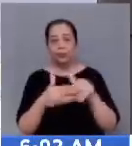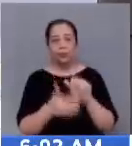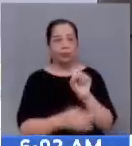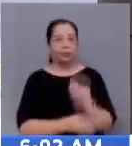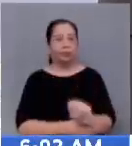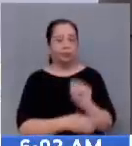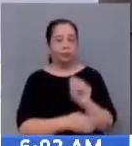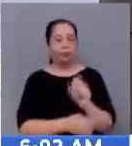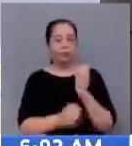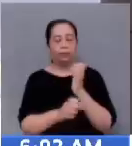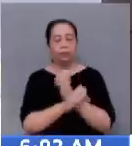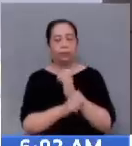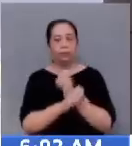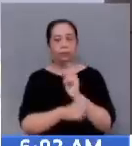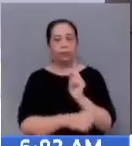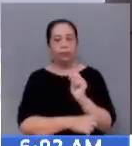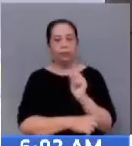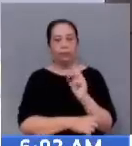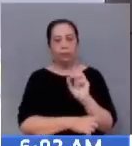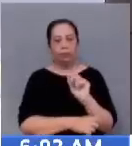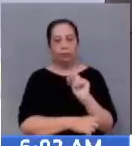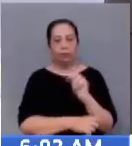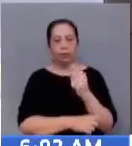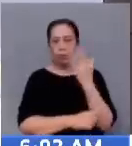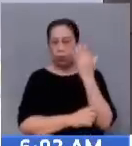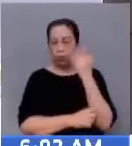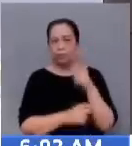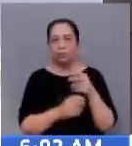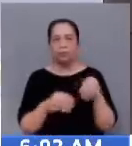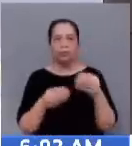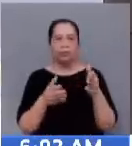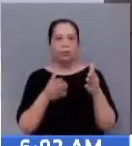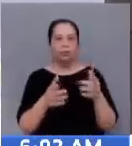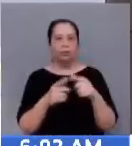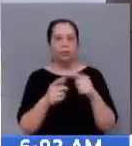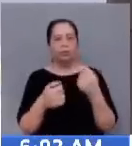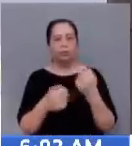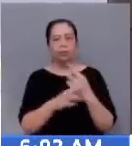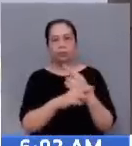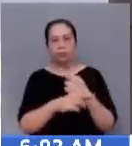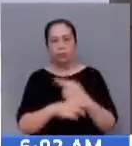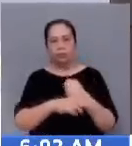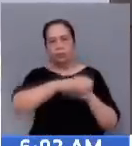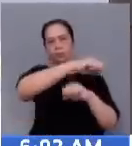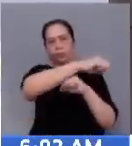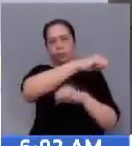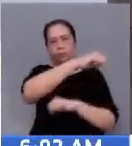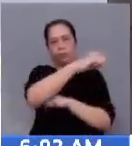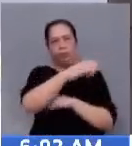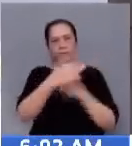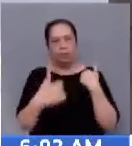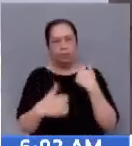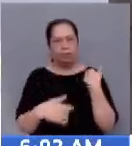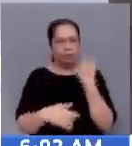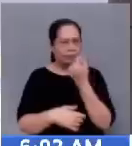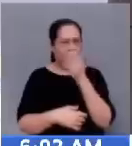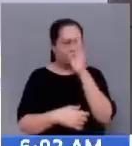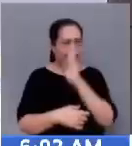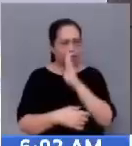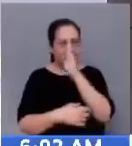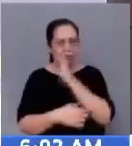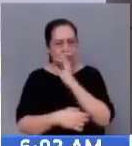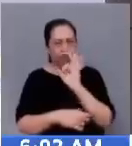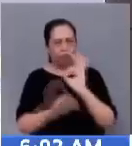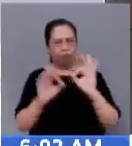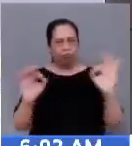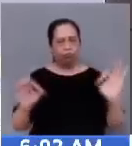Camuning Flyover. Yan ay para makapagbigay daan sa pagsasaayos ng tulay na ngayon may mga bitak at butas.